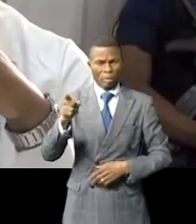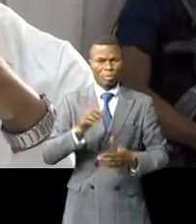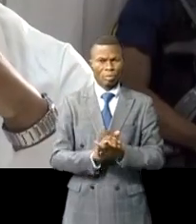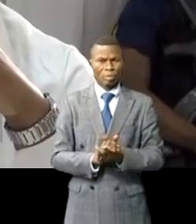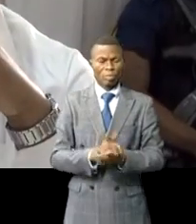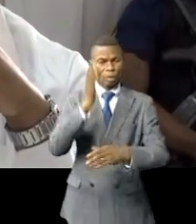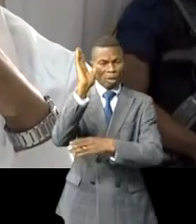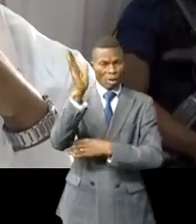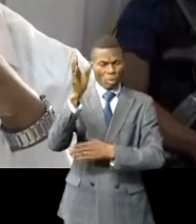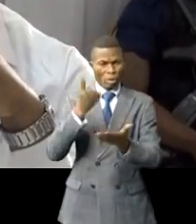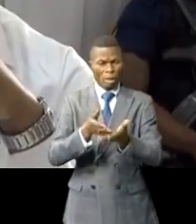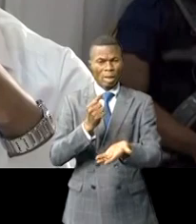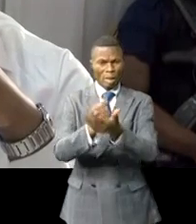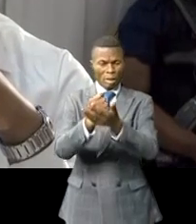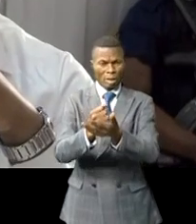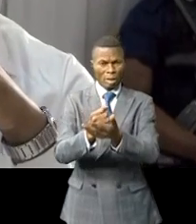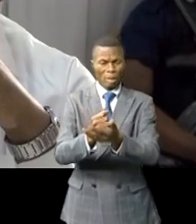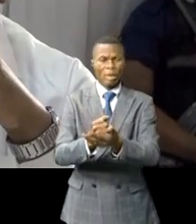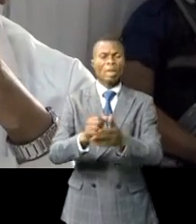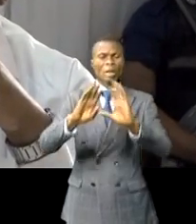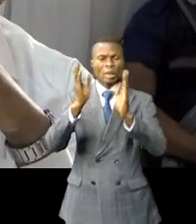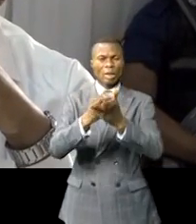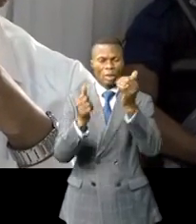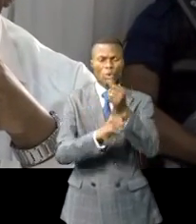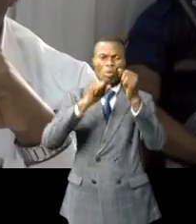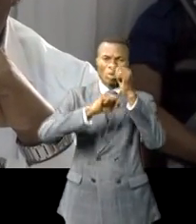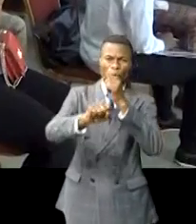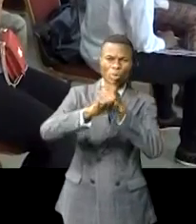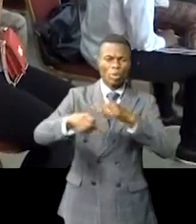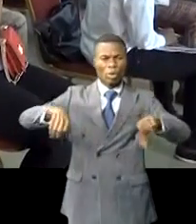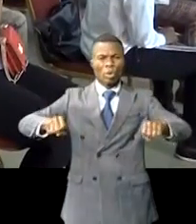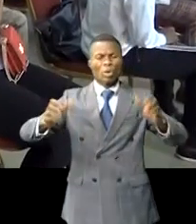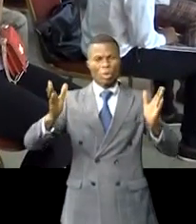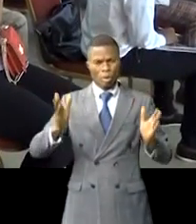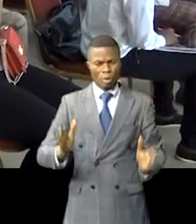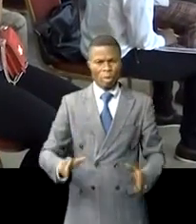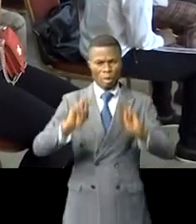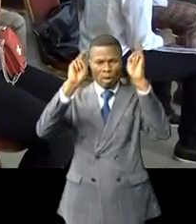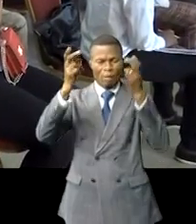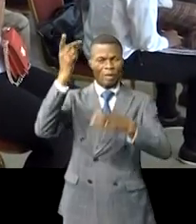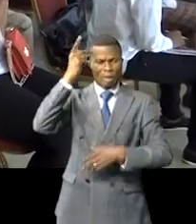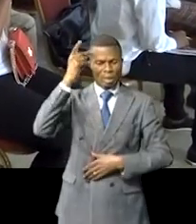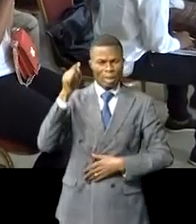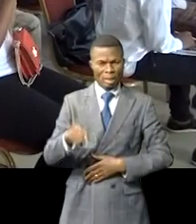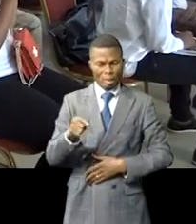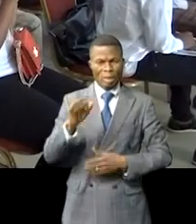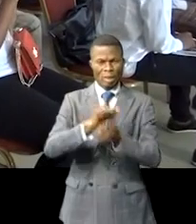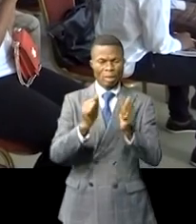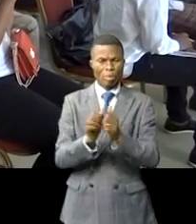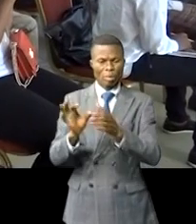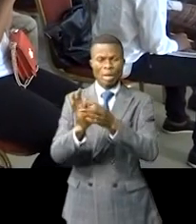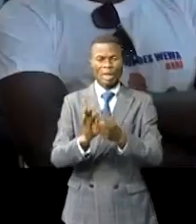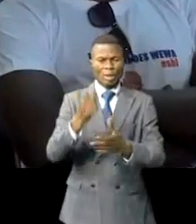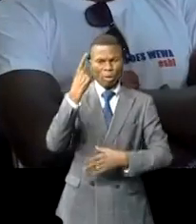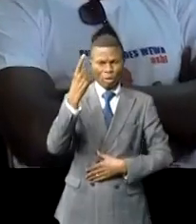Cette conférence a permis à l'orateur de sensibiliser les motocyclistes de la ville-province Kinshasa sur l'unité